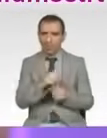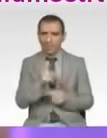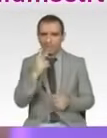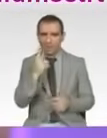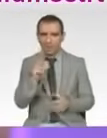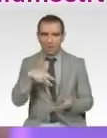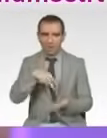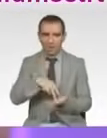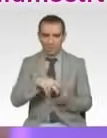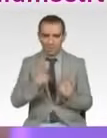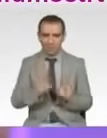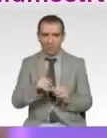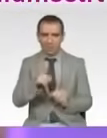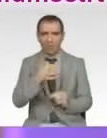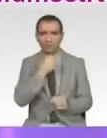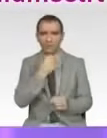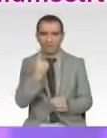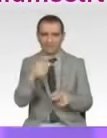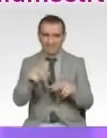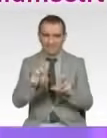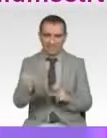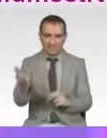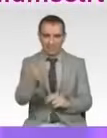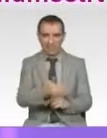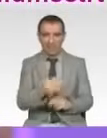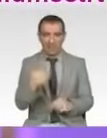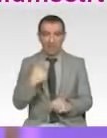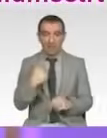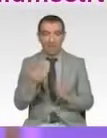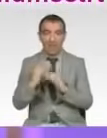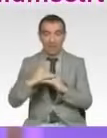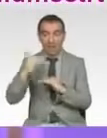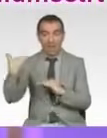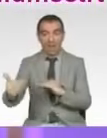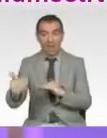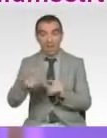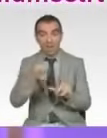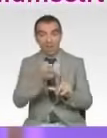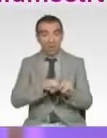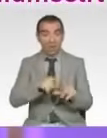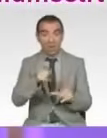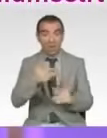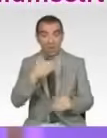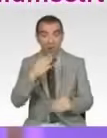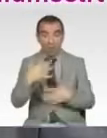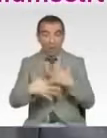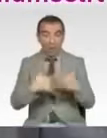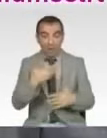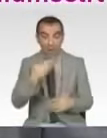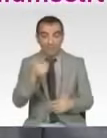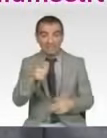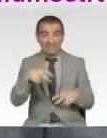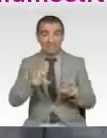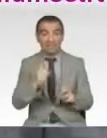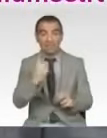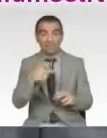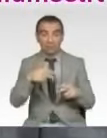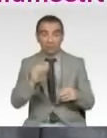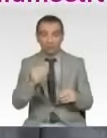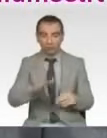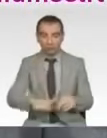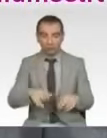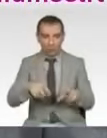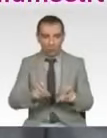teyze ayakta kaldı. Dedim ki lütfen bir tane sandalye getiririm. Sonra bana arka planda olayı anlattılar. Hocam siz sandalye istemeden önce orada bir çocuk